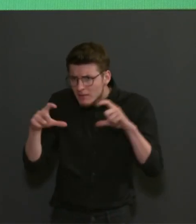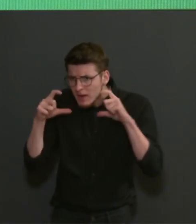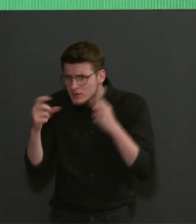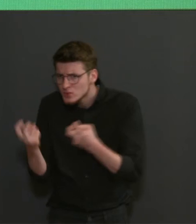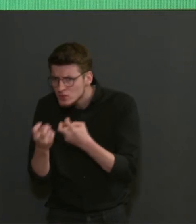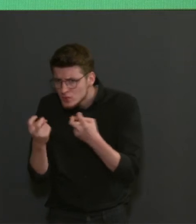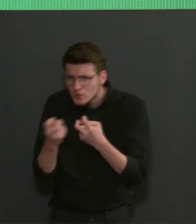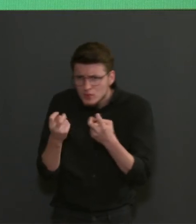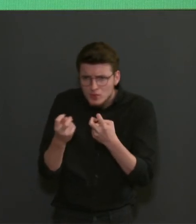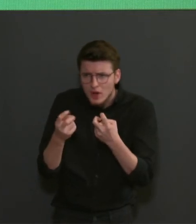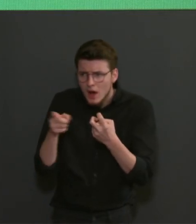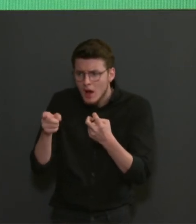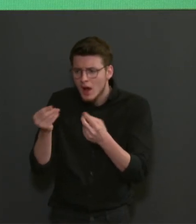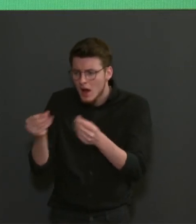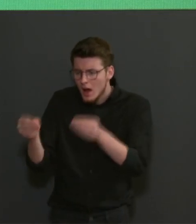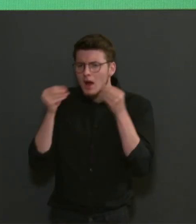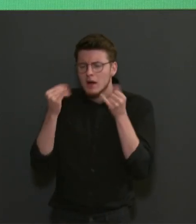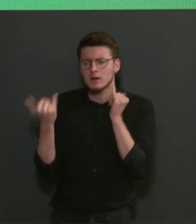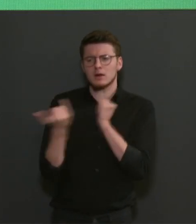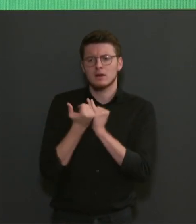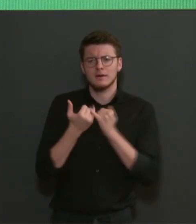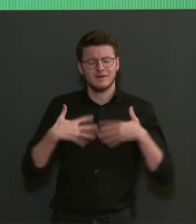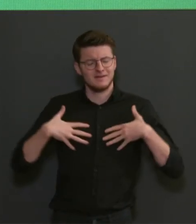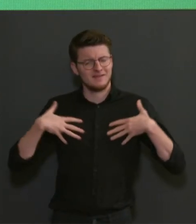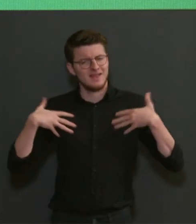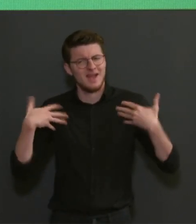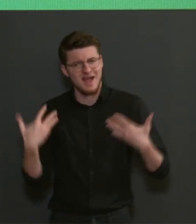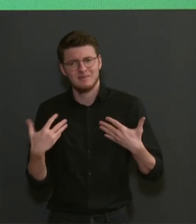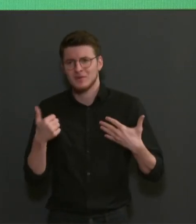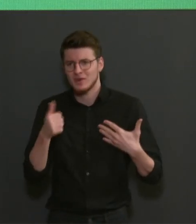dan een ander model dat beter zit.